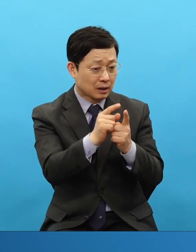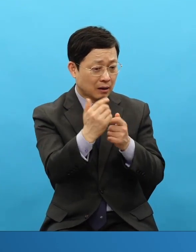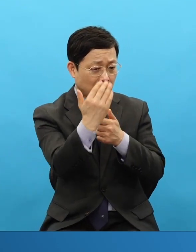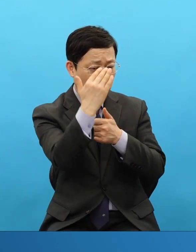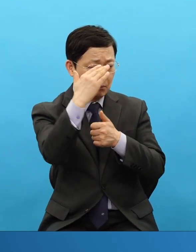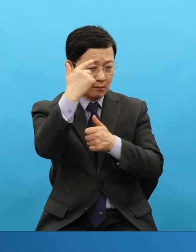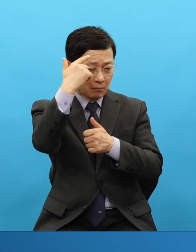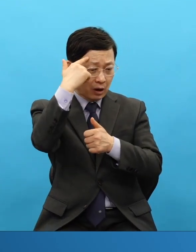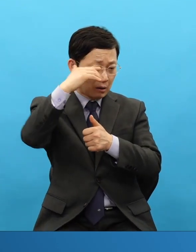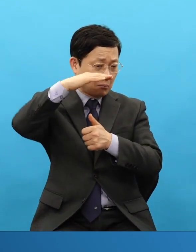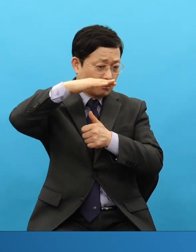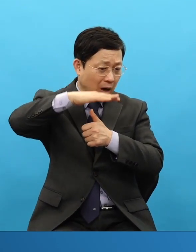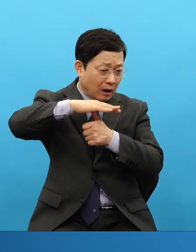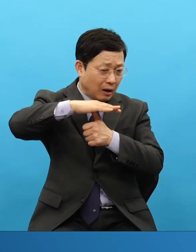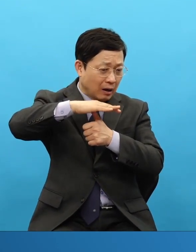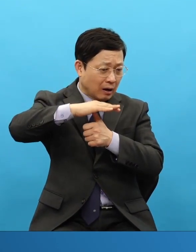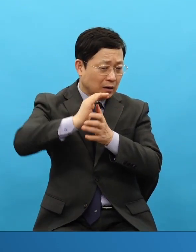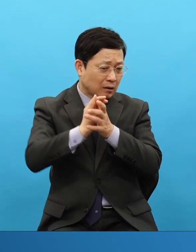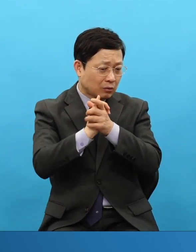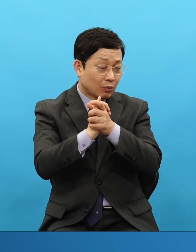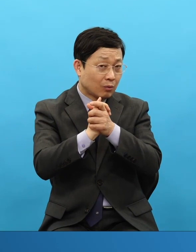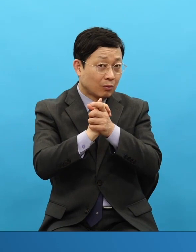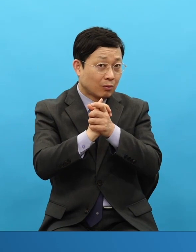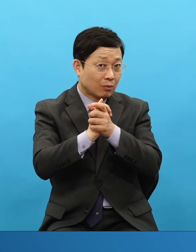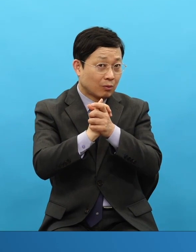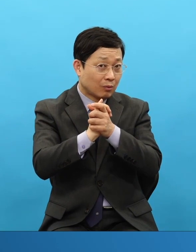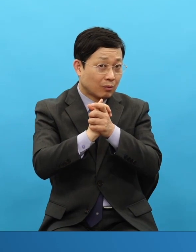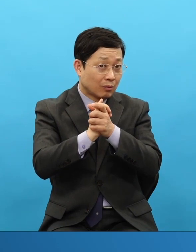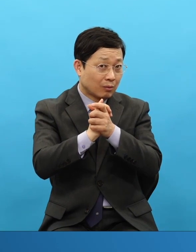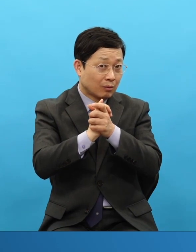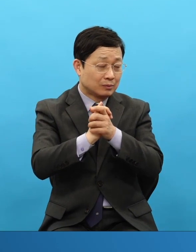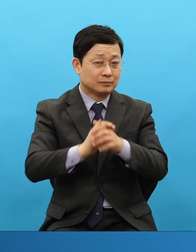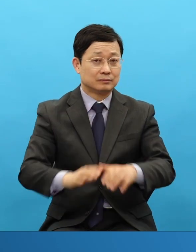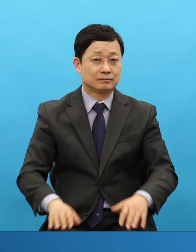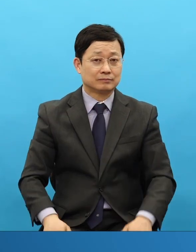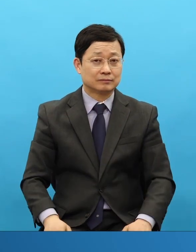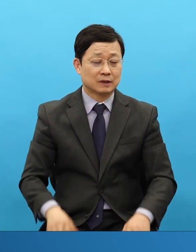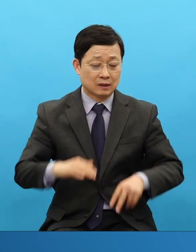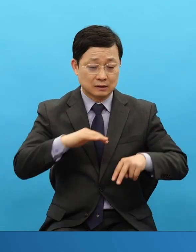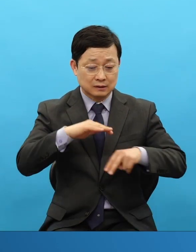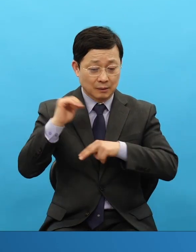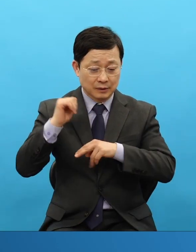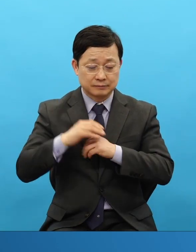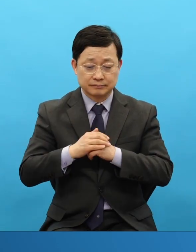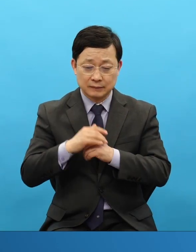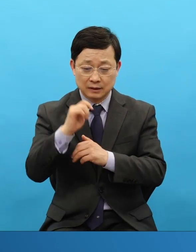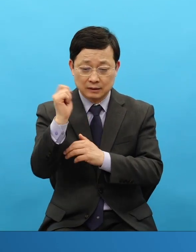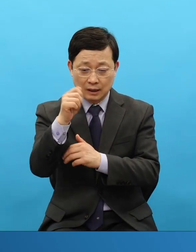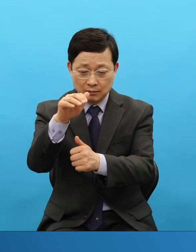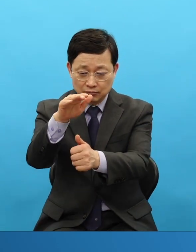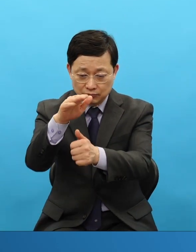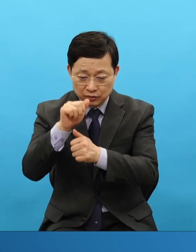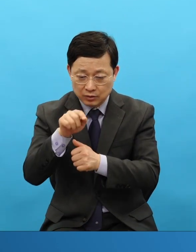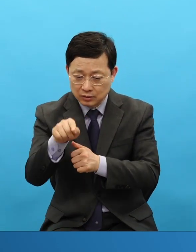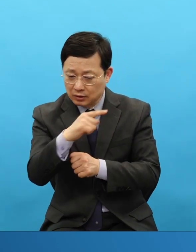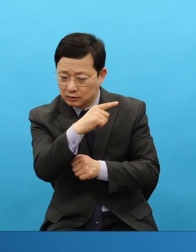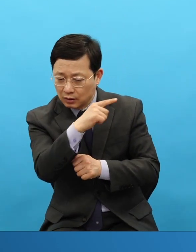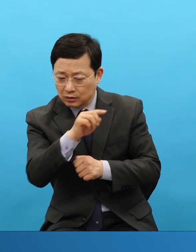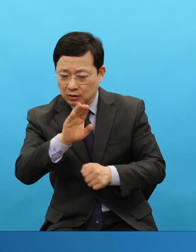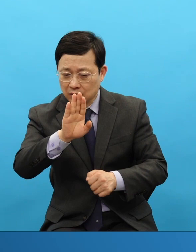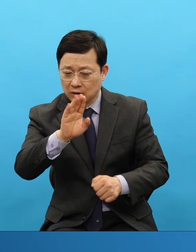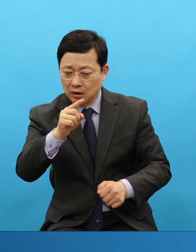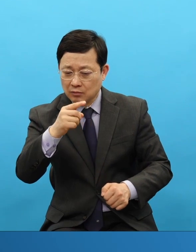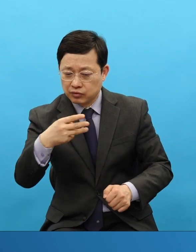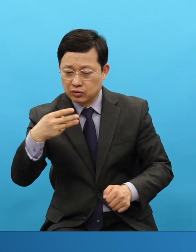met Samuel and he was anointed. 블레셋 얘기했겠어요, 안 했겠어요? You think he talked about the Philistines or not?